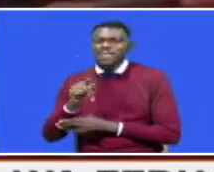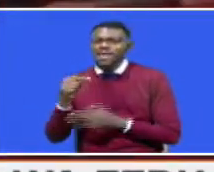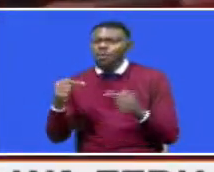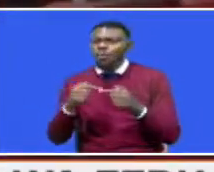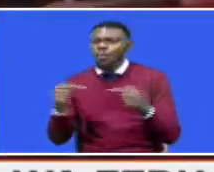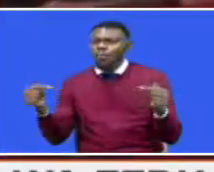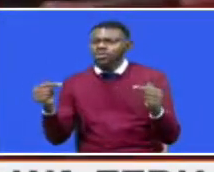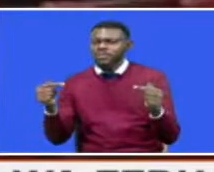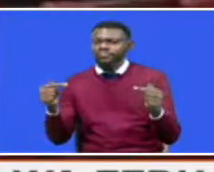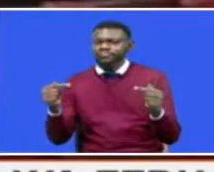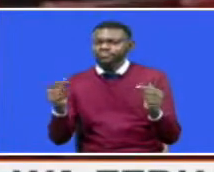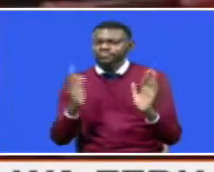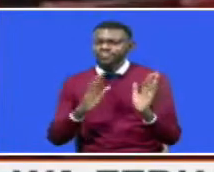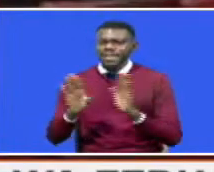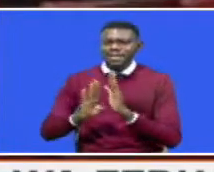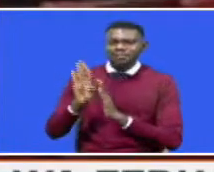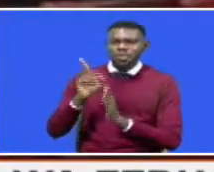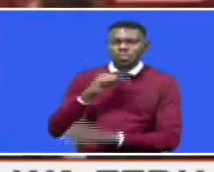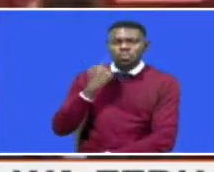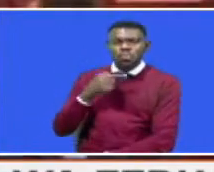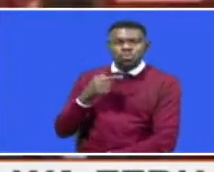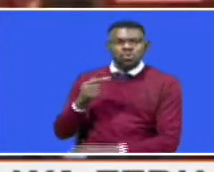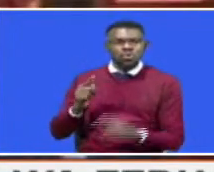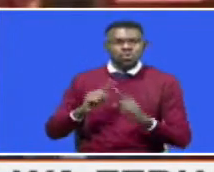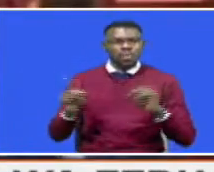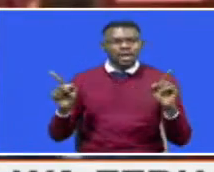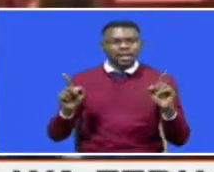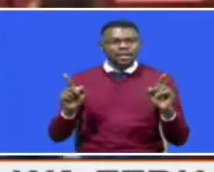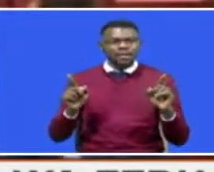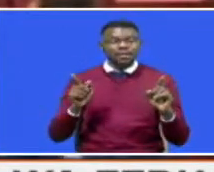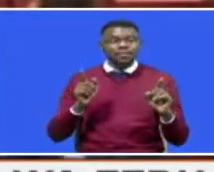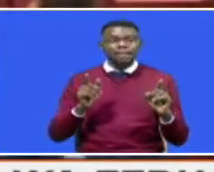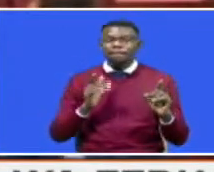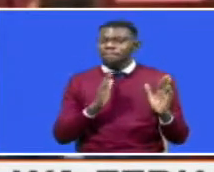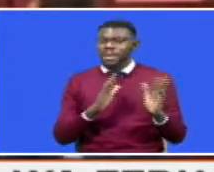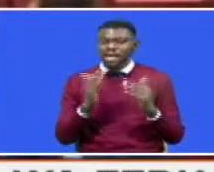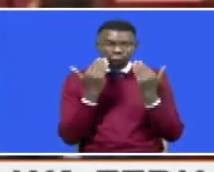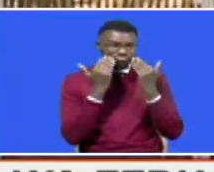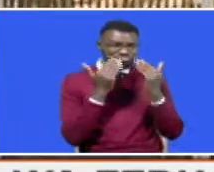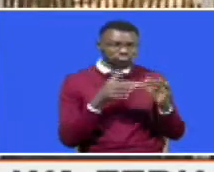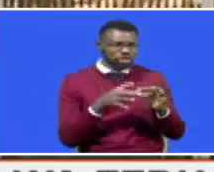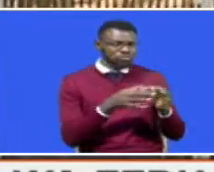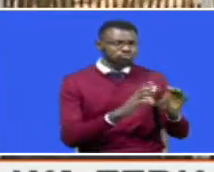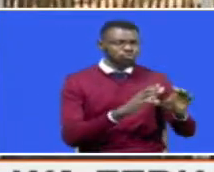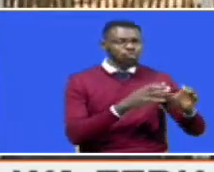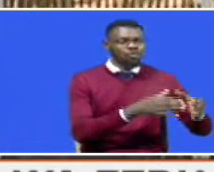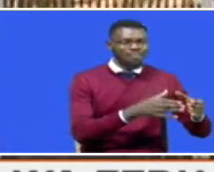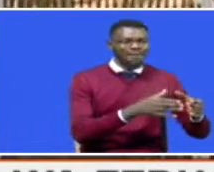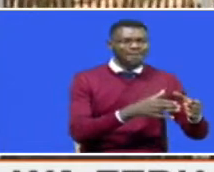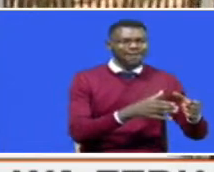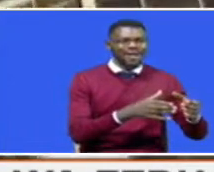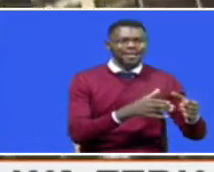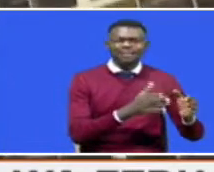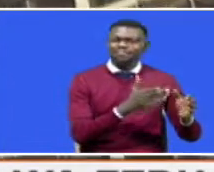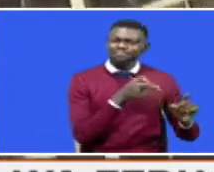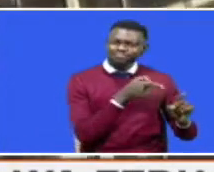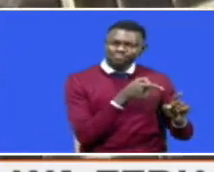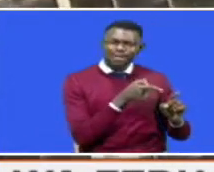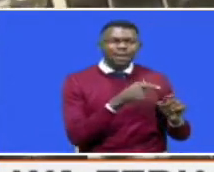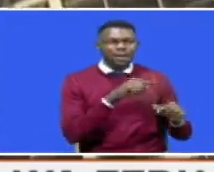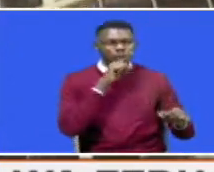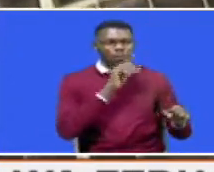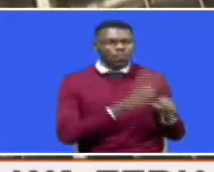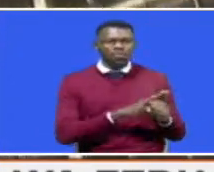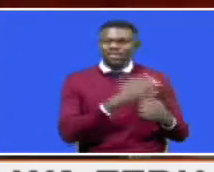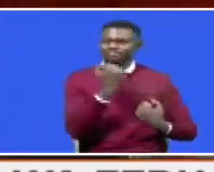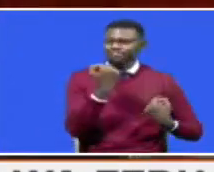Ila kunatarajiwa kuwepo na mvutano mkubwa wa kisiasa kutokana na mrengo wa Azimio ulioapa kuangusha mswada wa